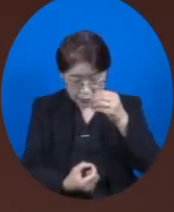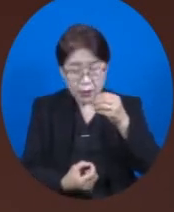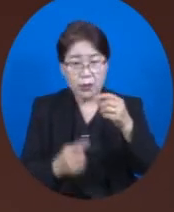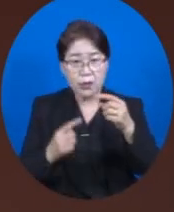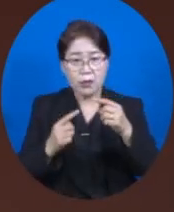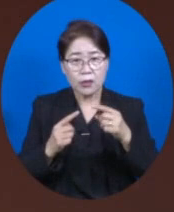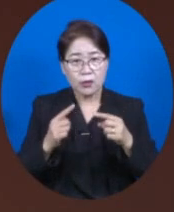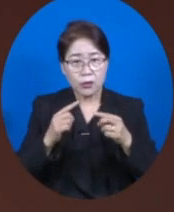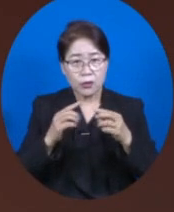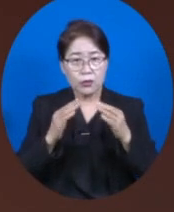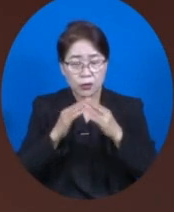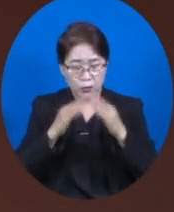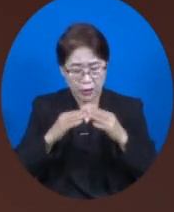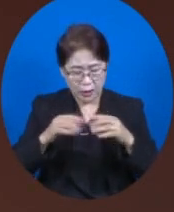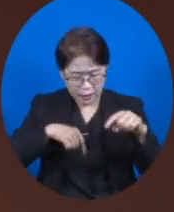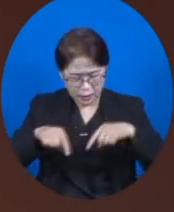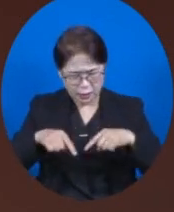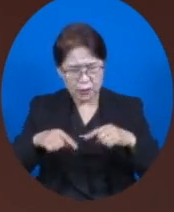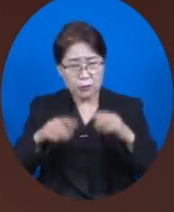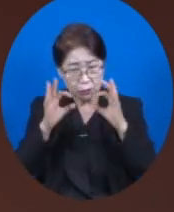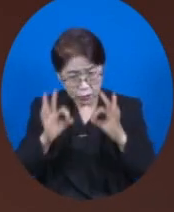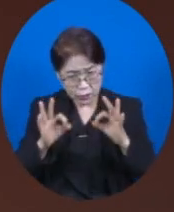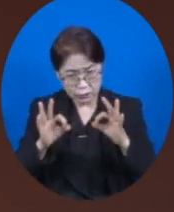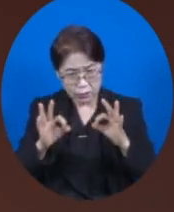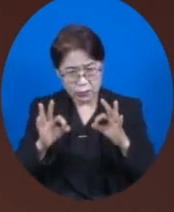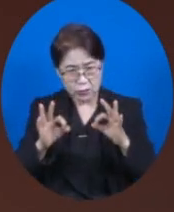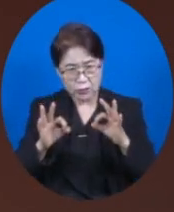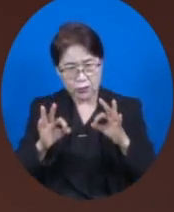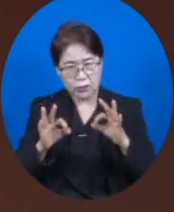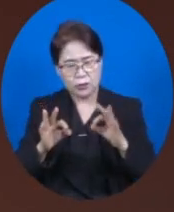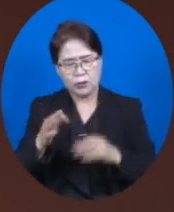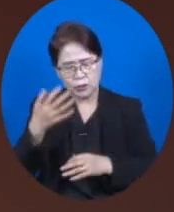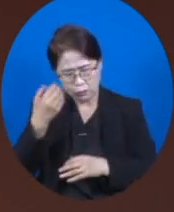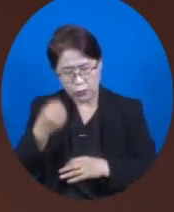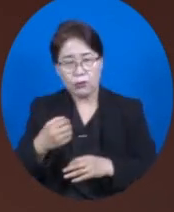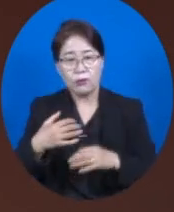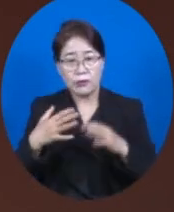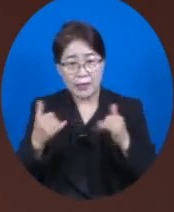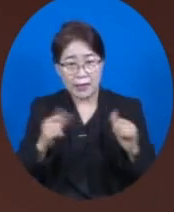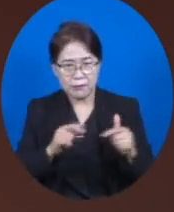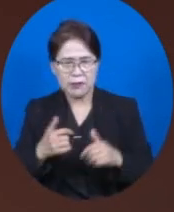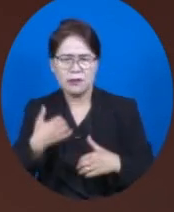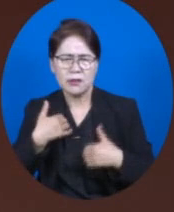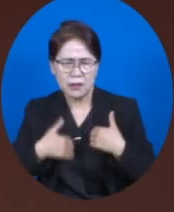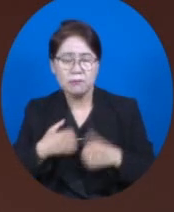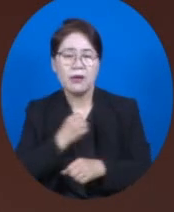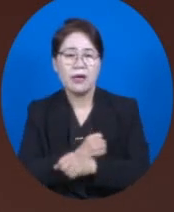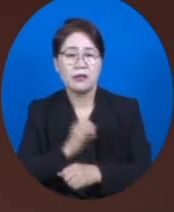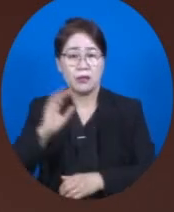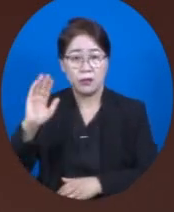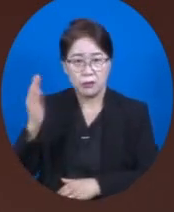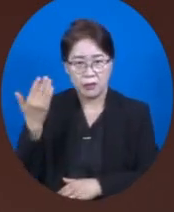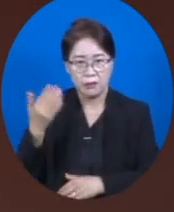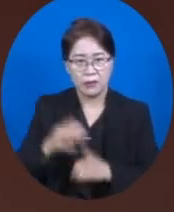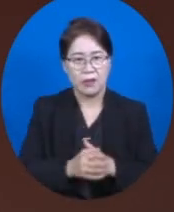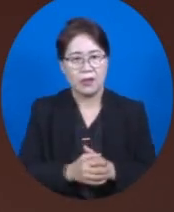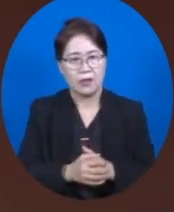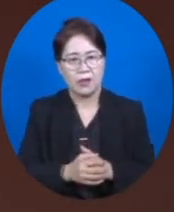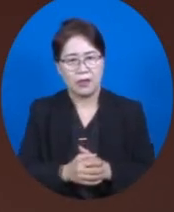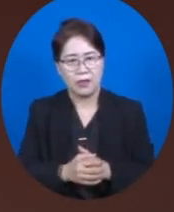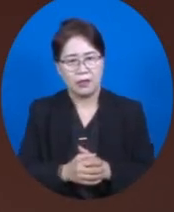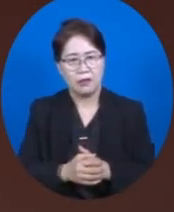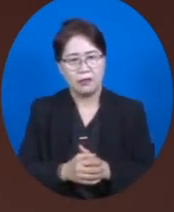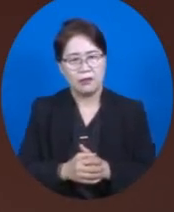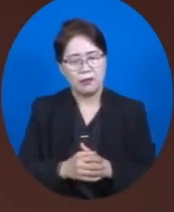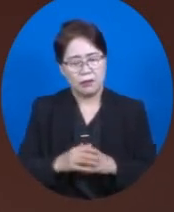사람들은 기뻐하게 될 거라는 거죠 저는이 말씀을 묵상하면서 아 우리 교회 우리 오륜의